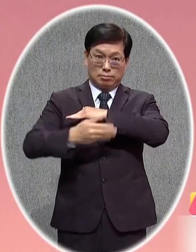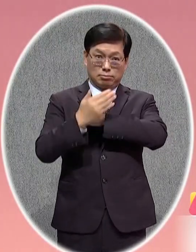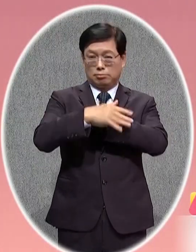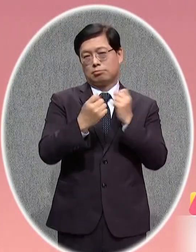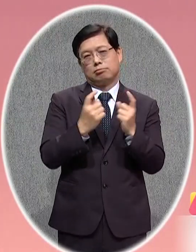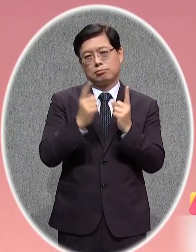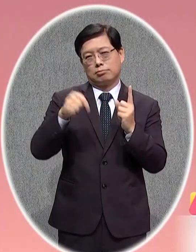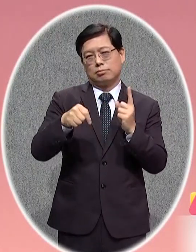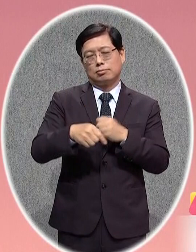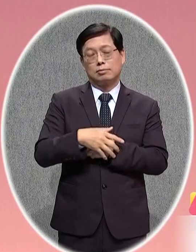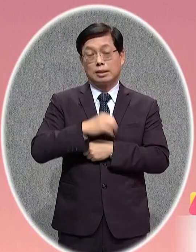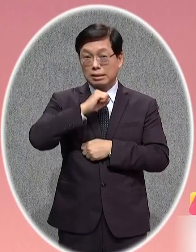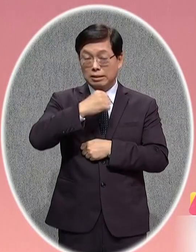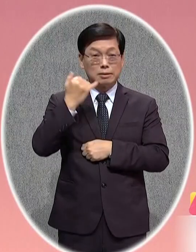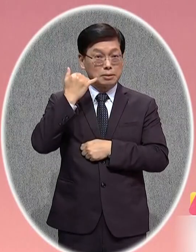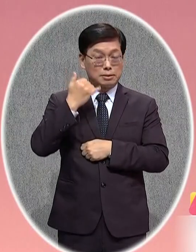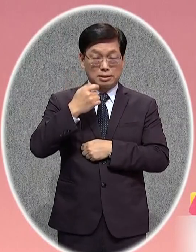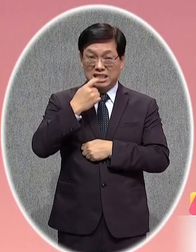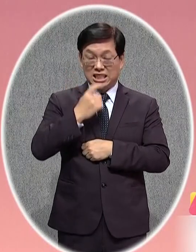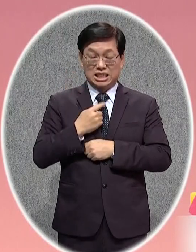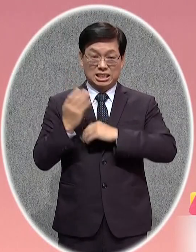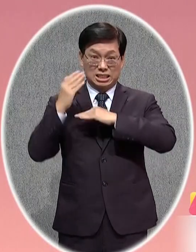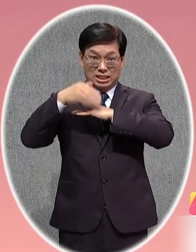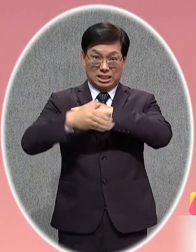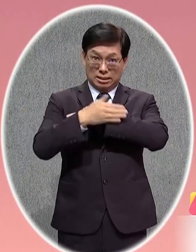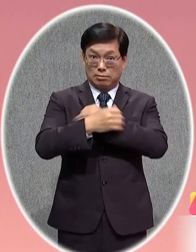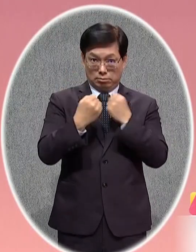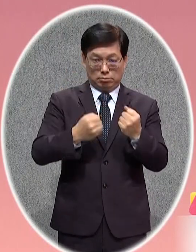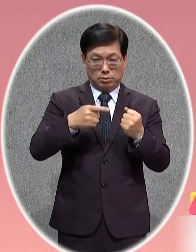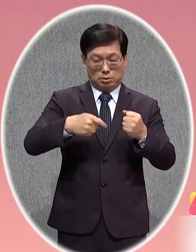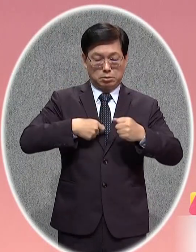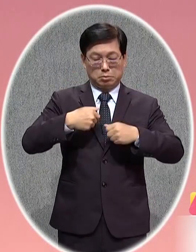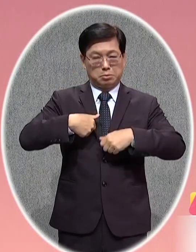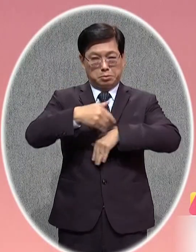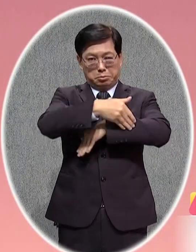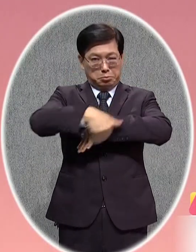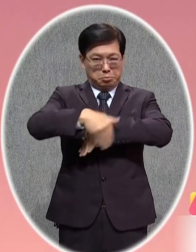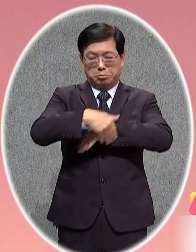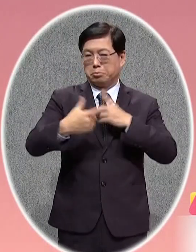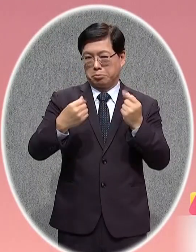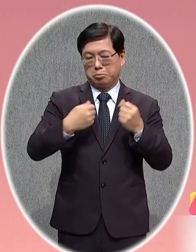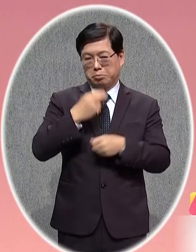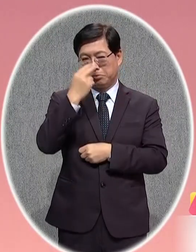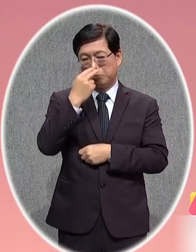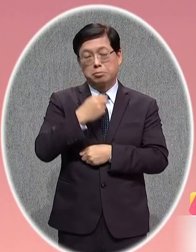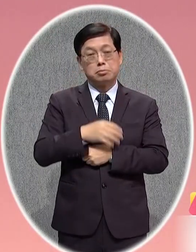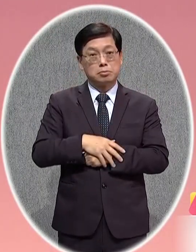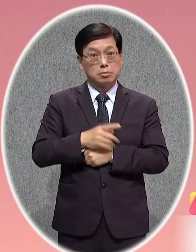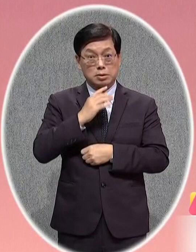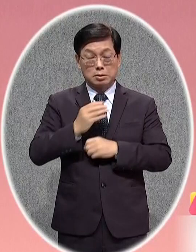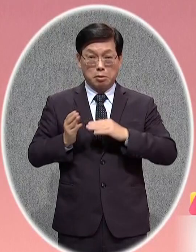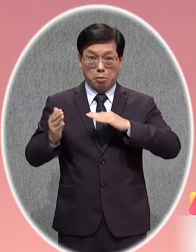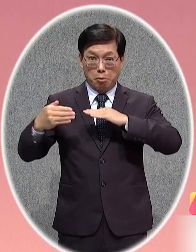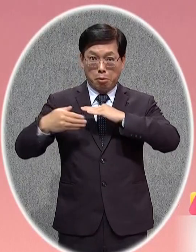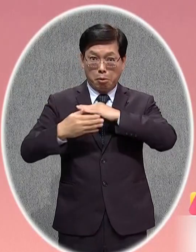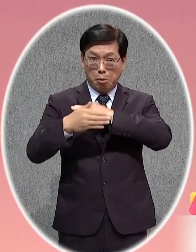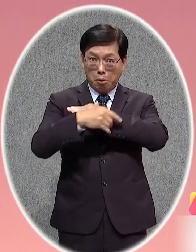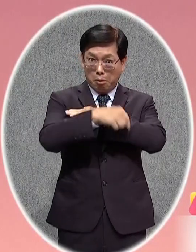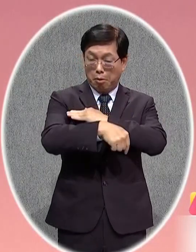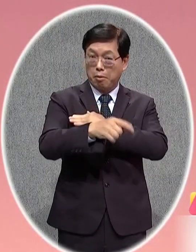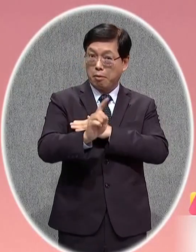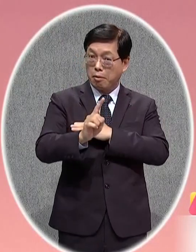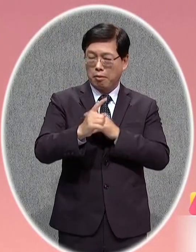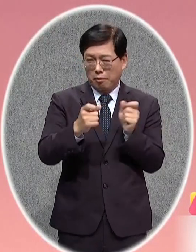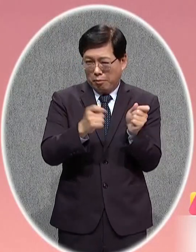这里了，台湾白海豚现在在我们西海岸也是微微可及，它来到的位置甚至于是非常非常靠